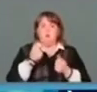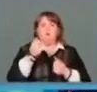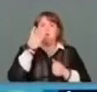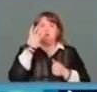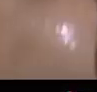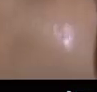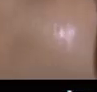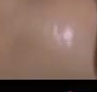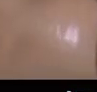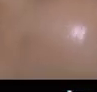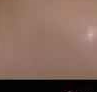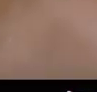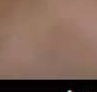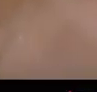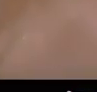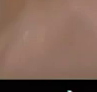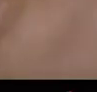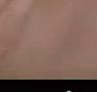4 розочки.